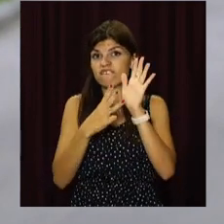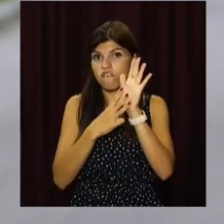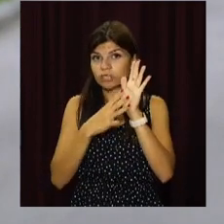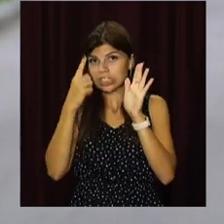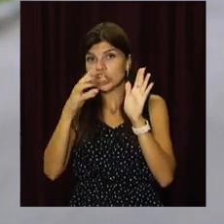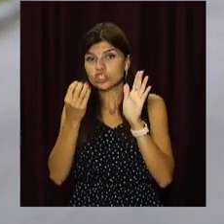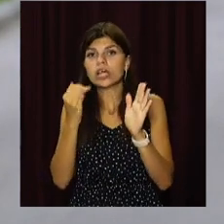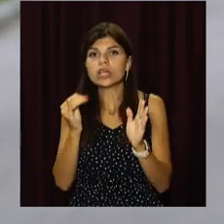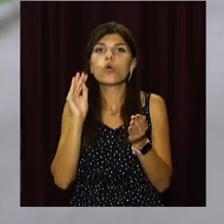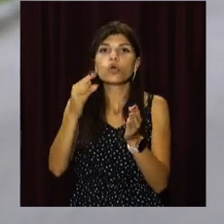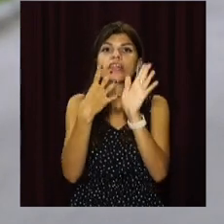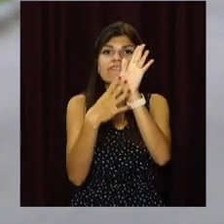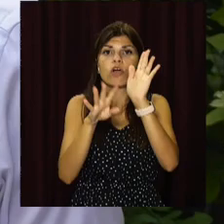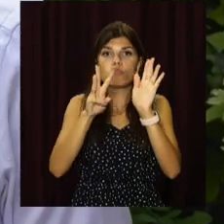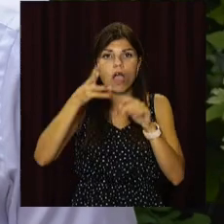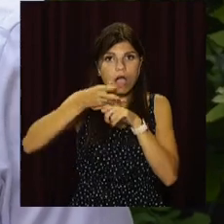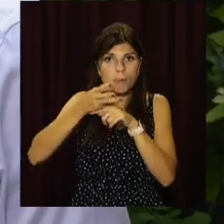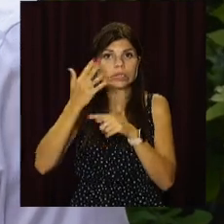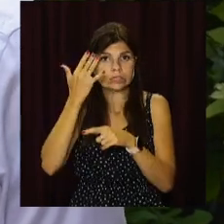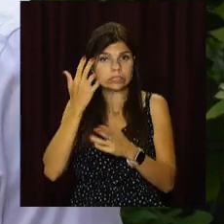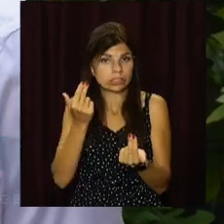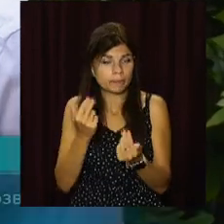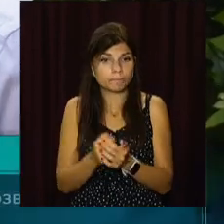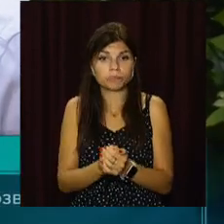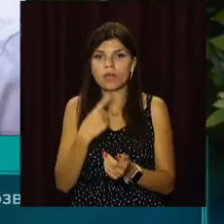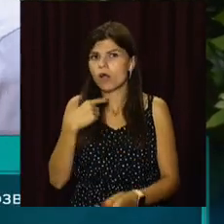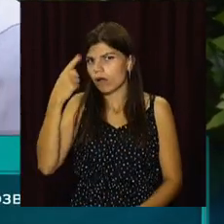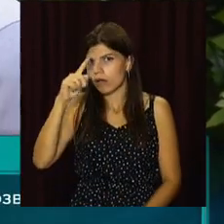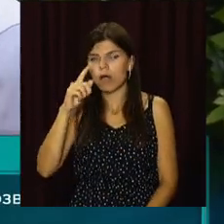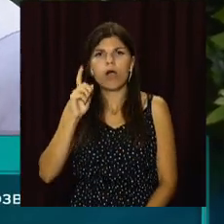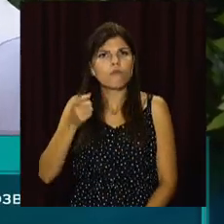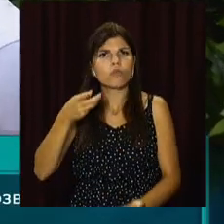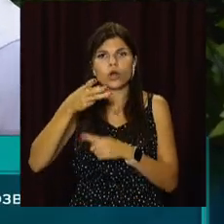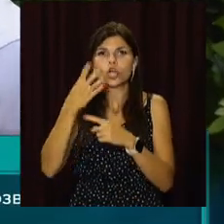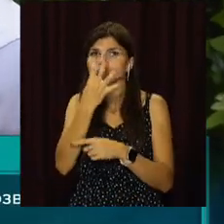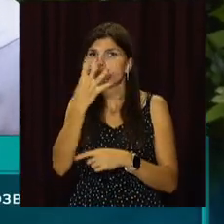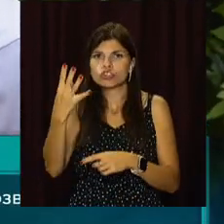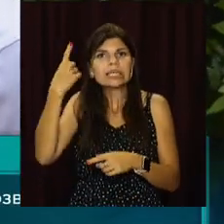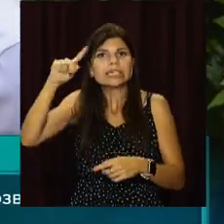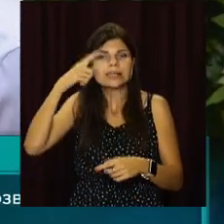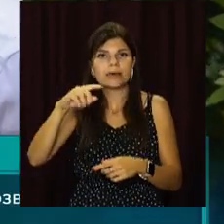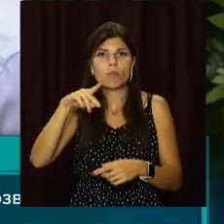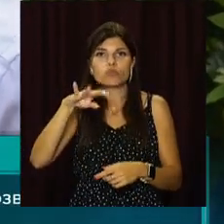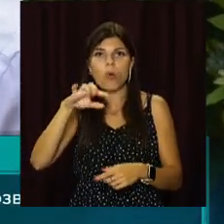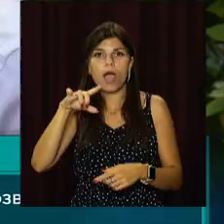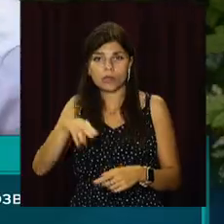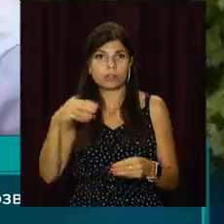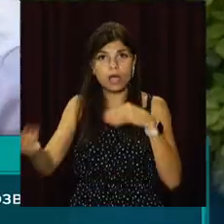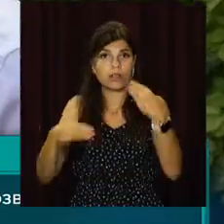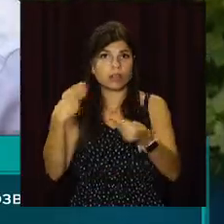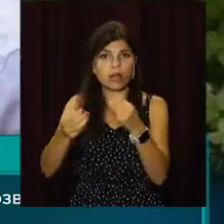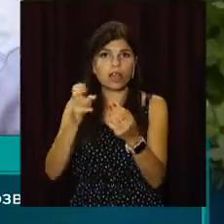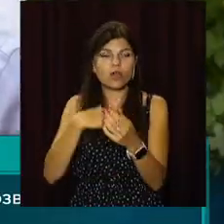проєктів і встановлення 93 камер. Взагалі проєктів було подано з камер 44 проєкти за весь час існування